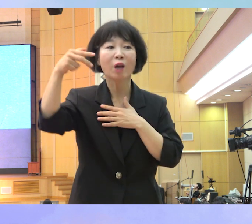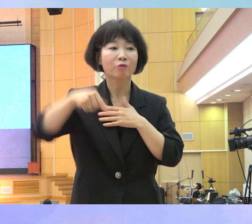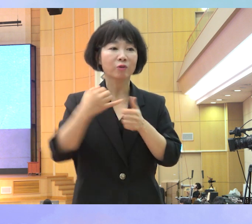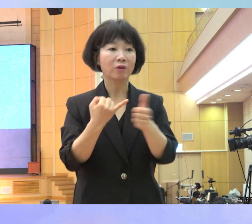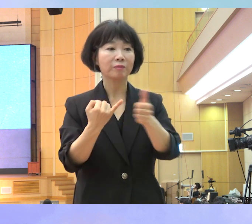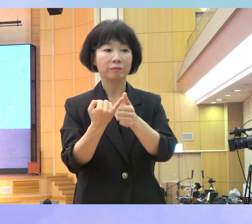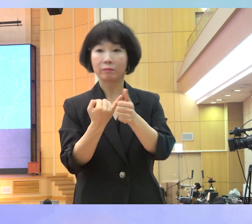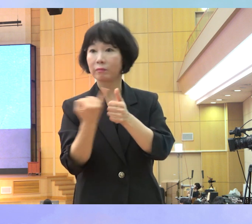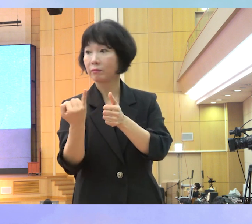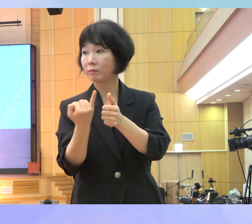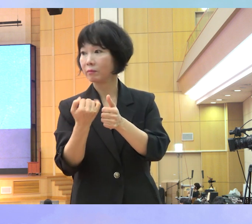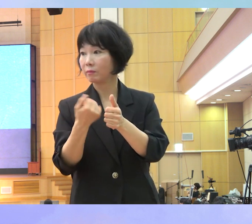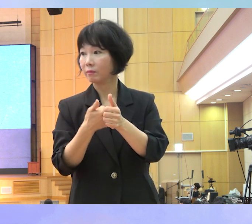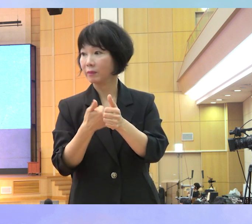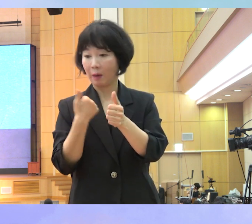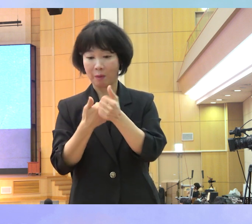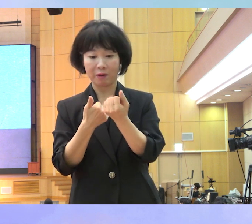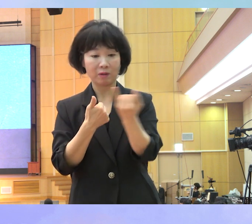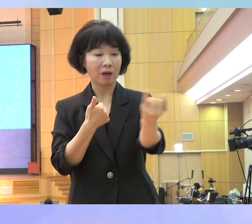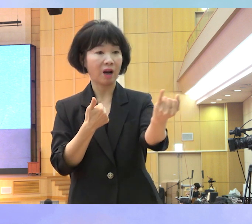야!